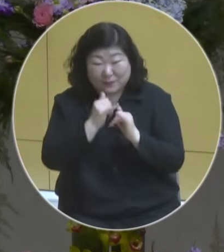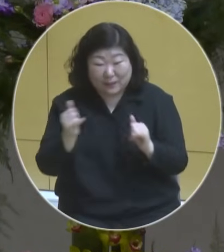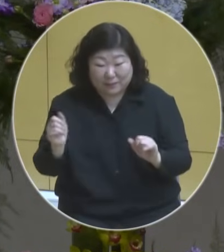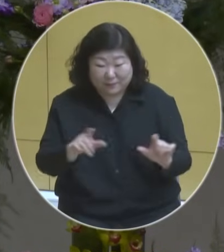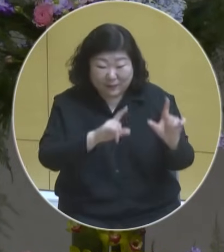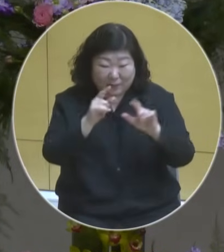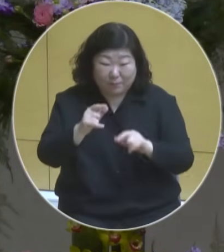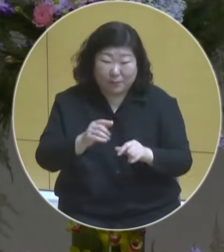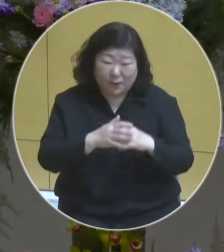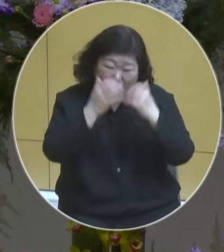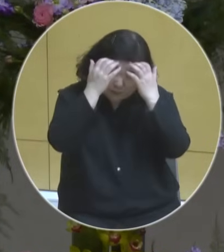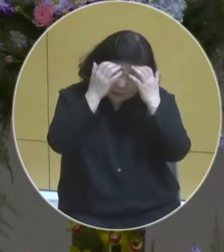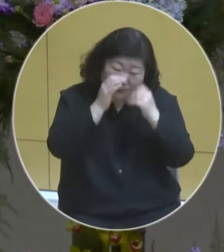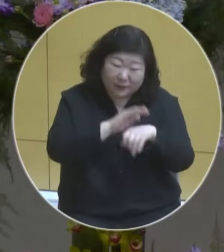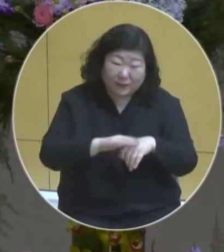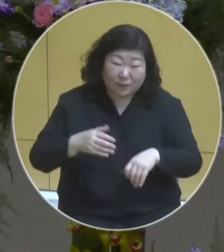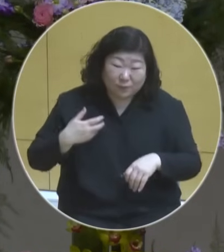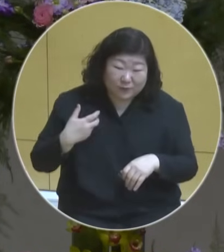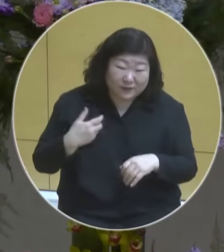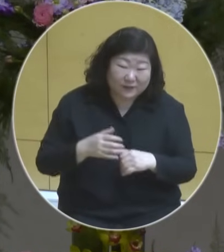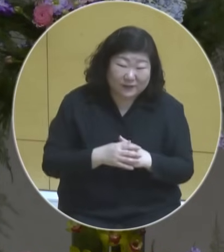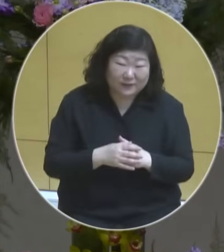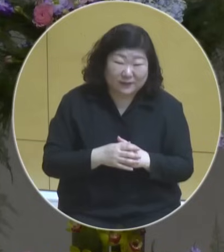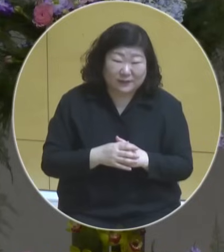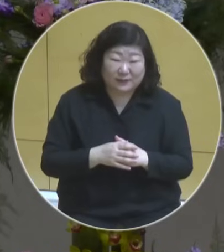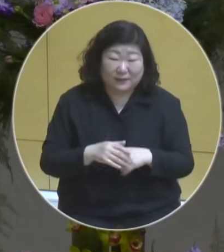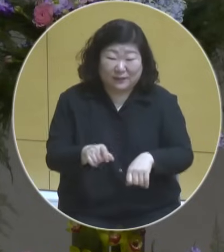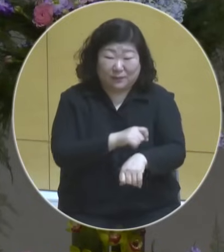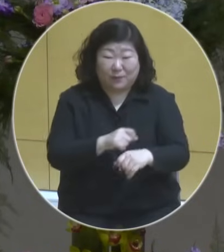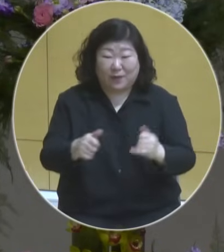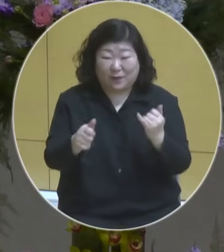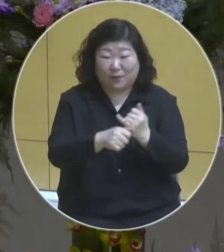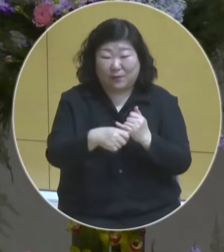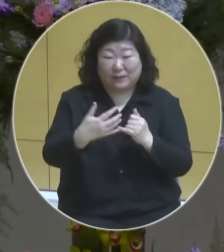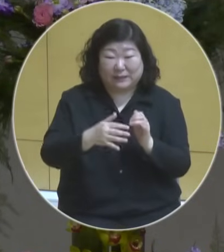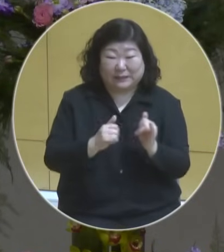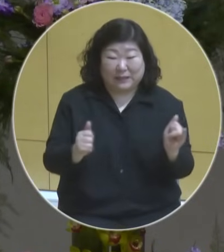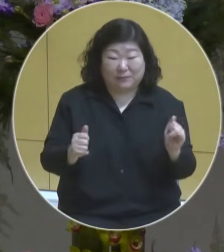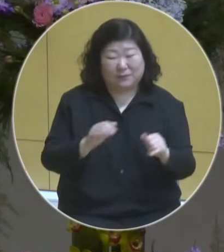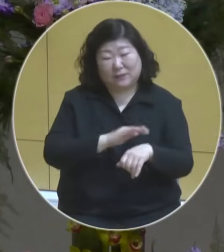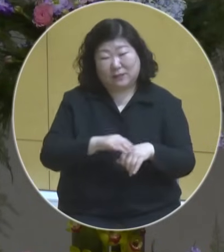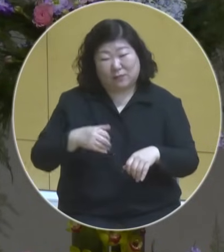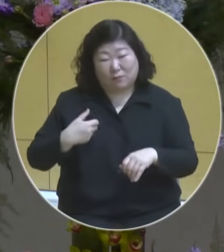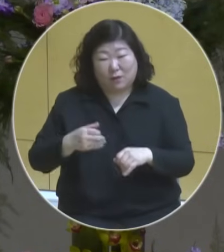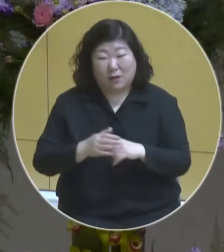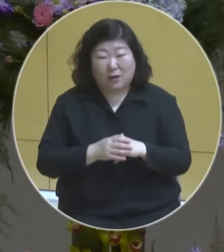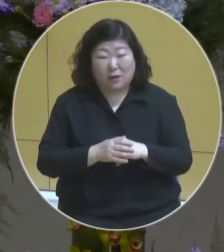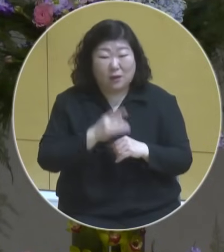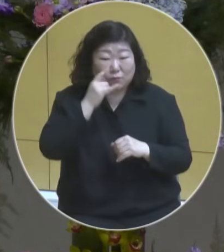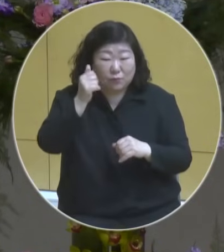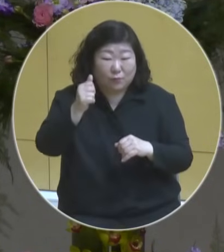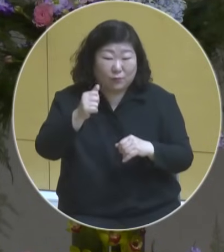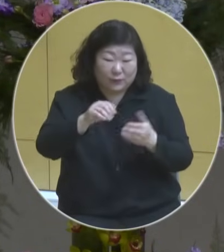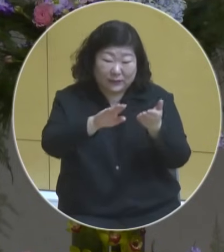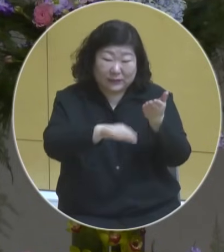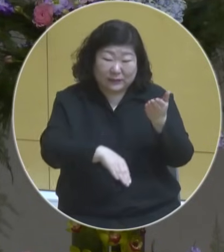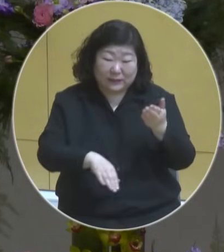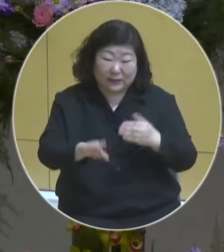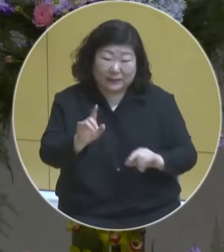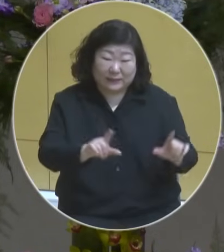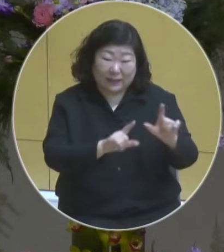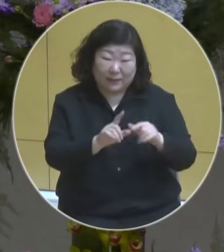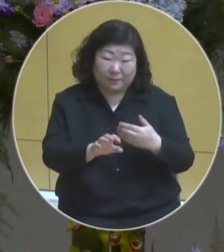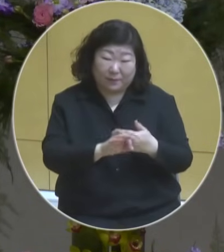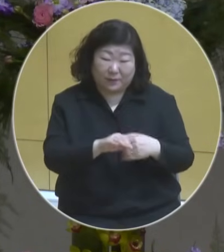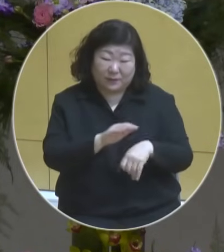고달프다는 걸 별로 잘 못 느낄 거예요 특별히 결혼하지 않는 사람들은 잘 몰라요 부모님 느라 했을 때는 삶이 얼마나 힘든지